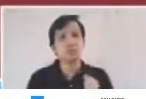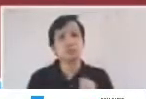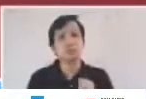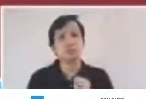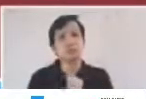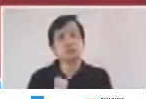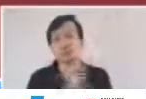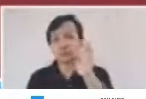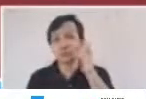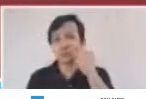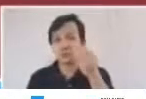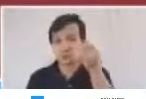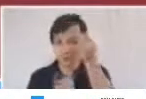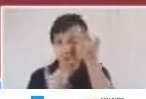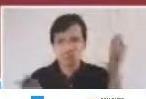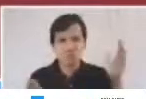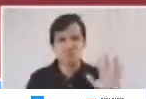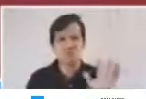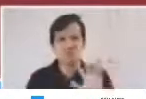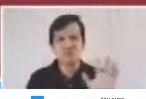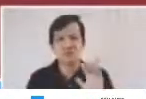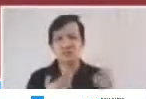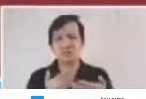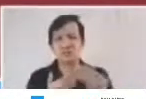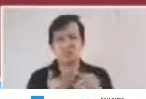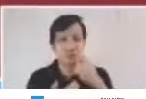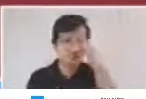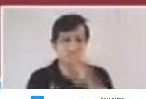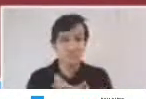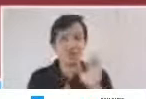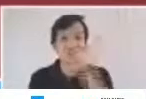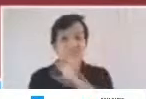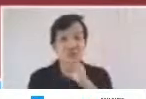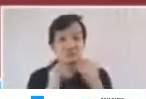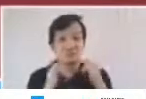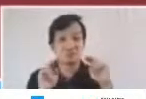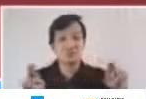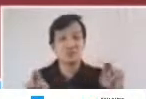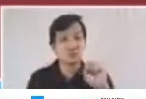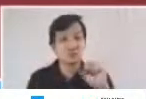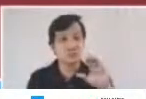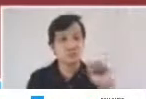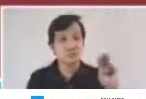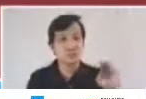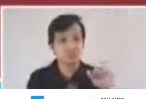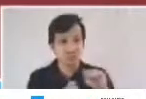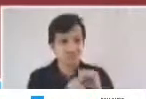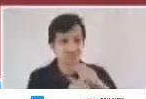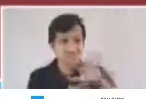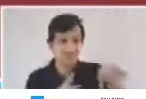Bill 6036 at House Bill 6144.